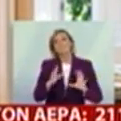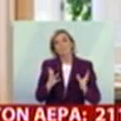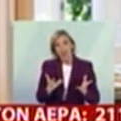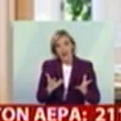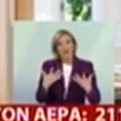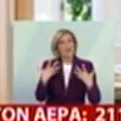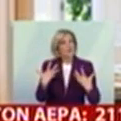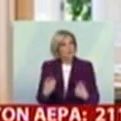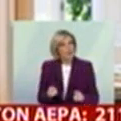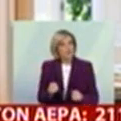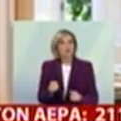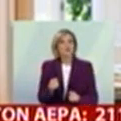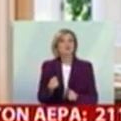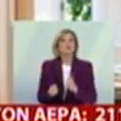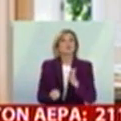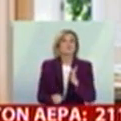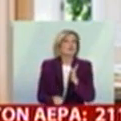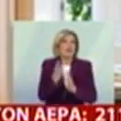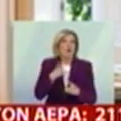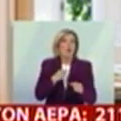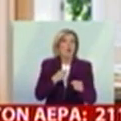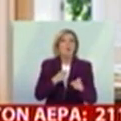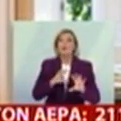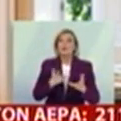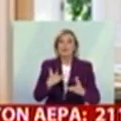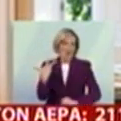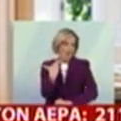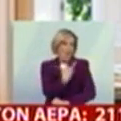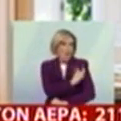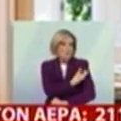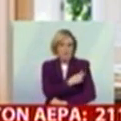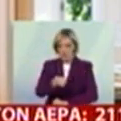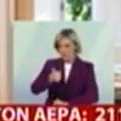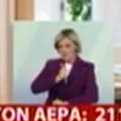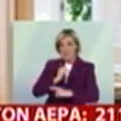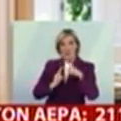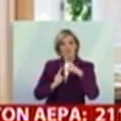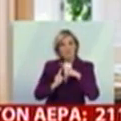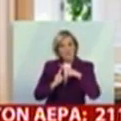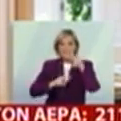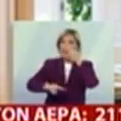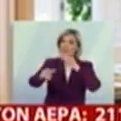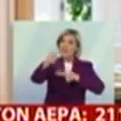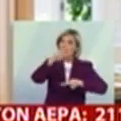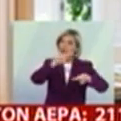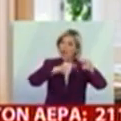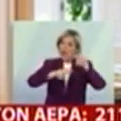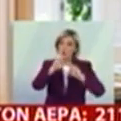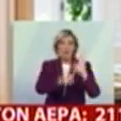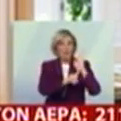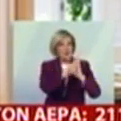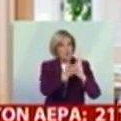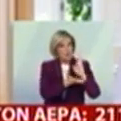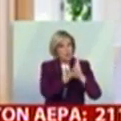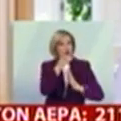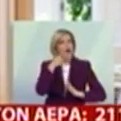φύγει. Μάλιστα. Μόνη λύση είναι αυτή, δεν υπάρχει άλλη λύση. Σας ευχαριστούμε πολύ. Πάμε στην κυρία Νίκα. Κυρία Νίκα, καλησπέρα σας. Γεια σας, τι